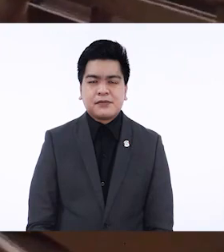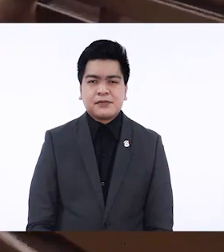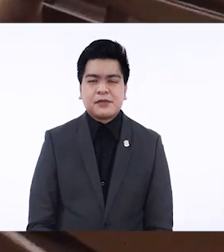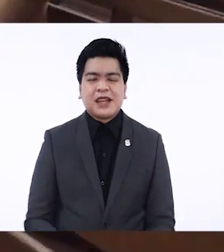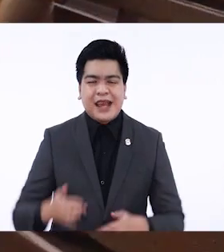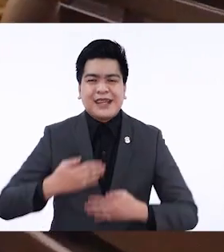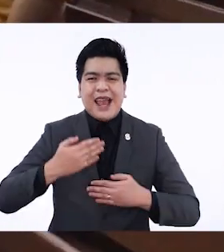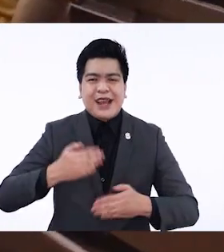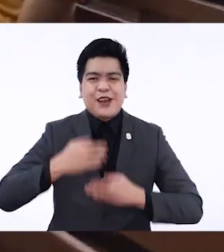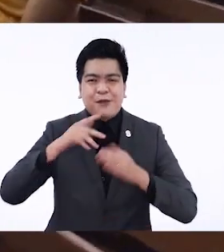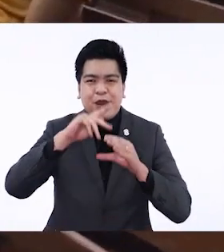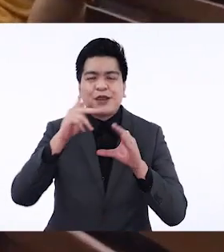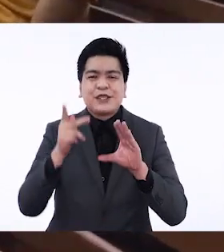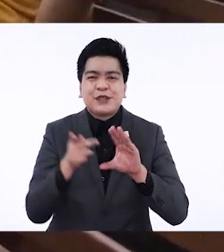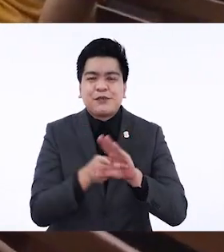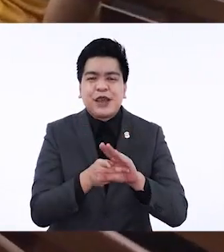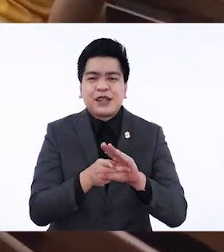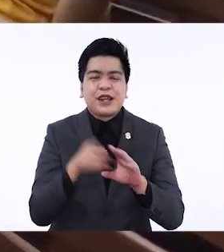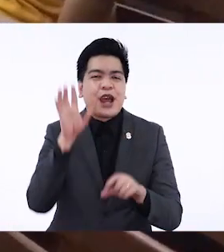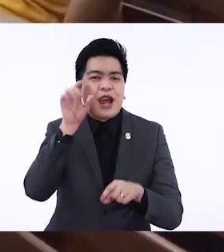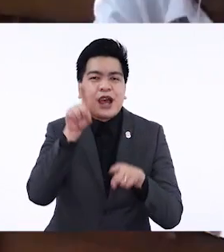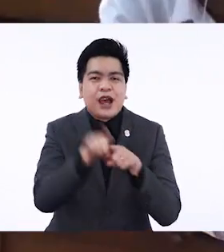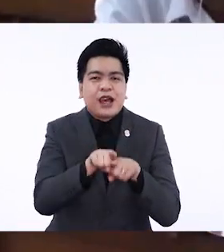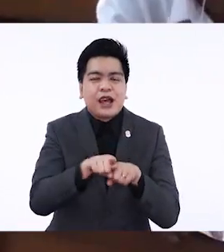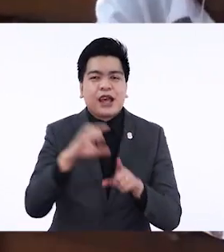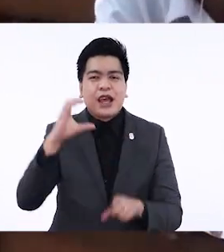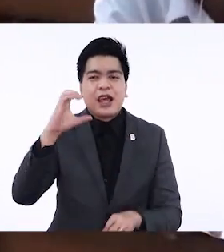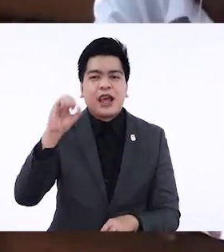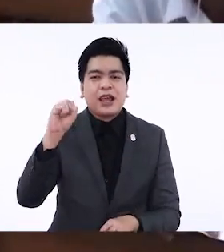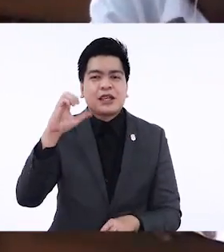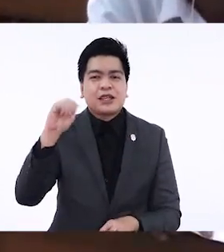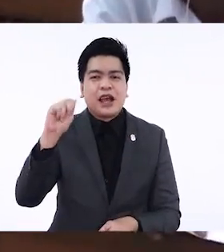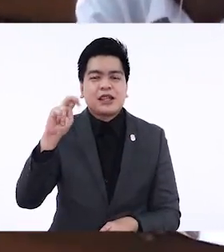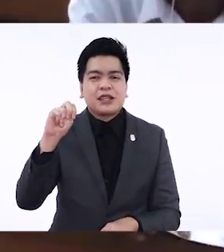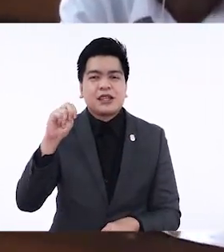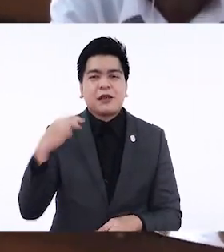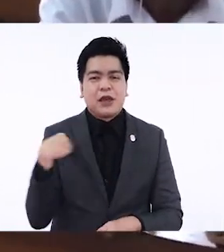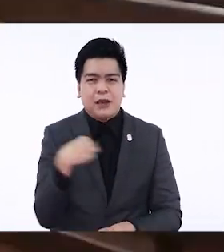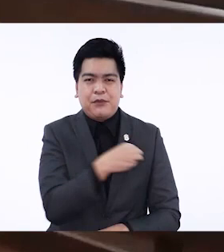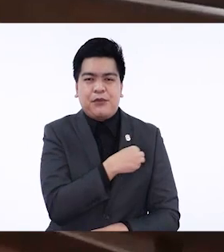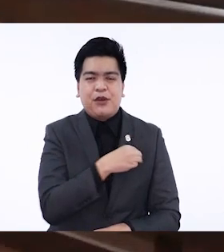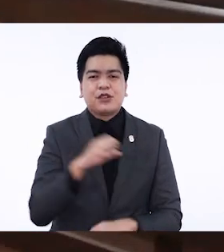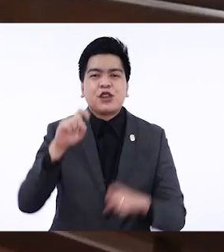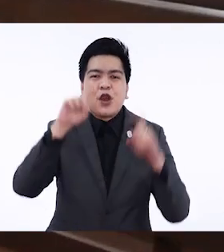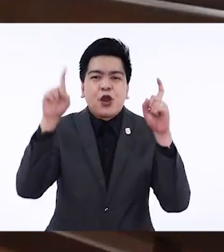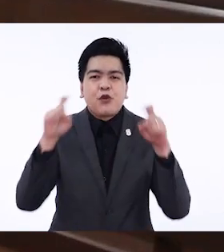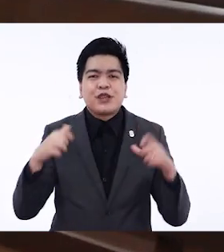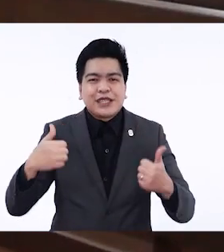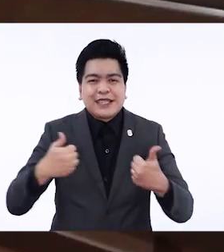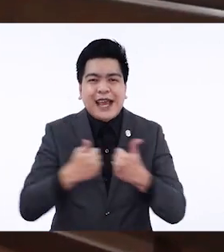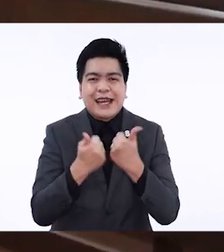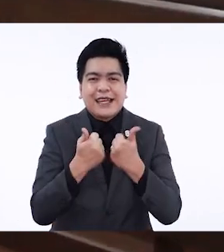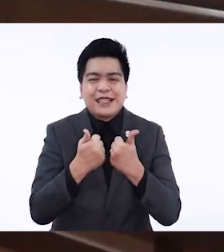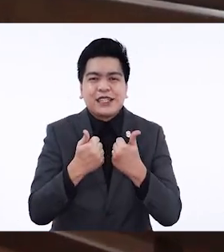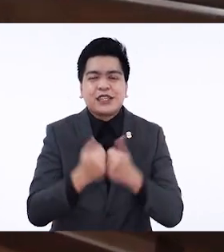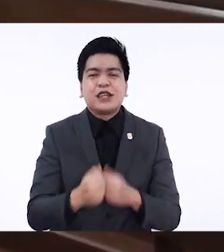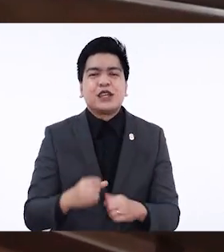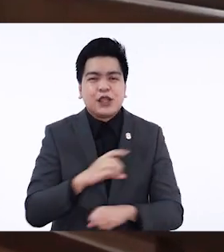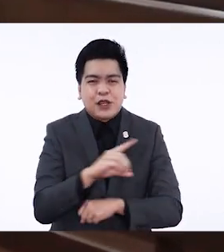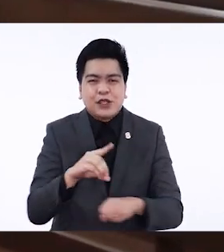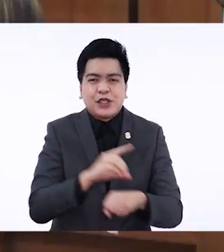Masayang dinaluhan ng mga kapatid na nasa kapisan ng SCAN ang isinagawang Quiz Bee Challenge activity dito sa